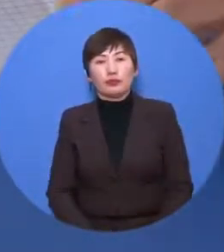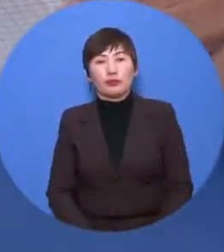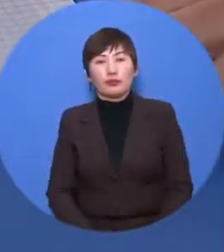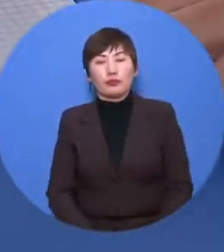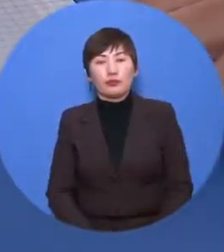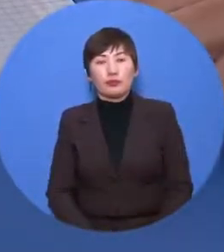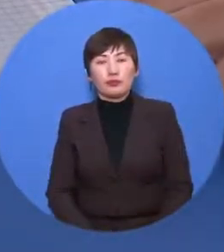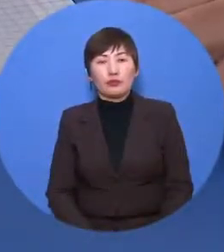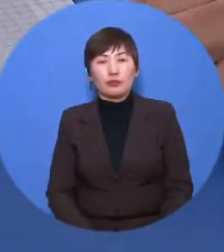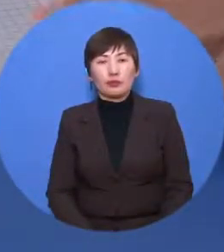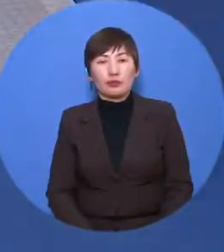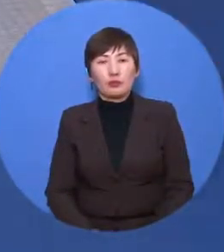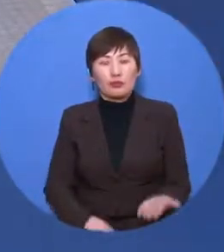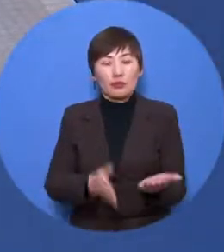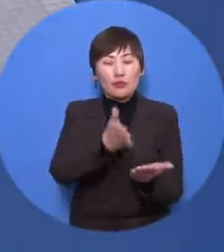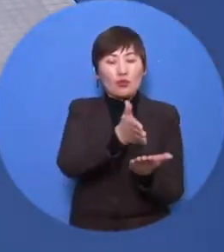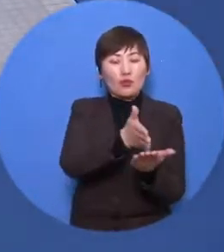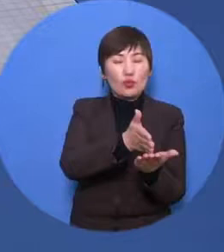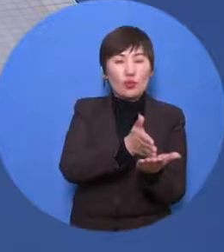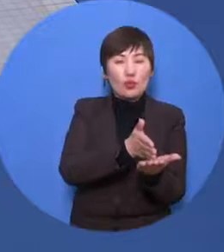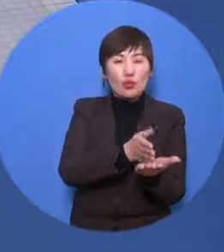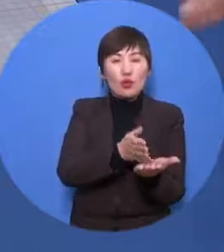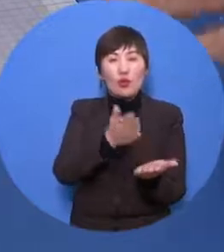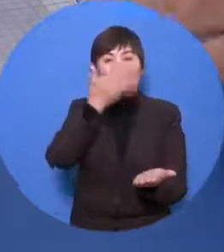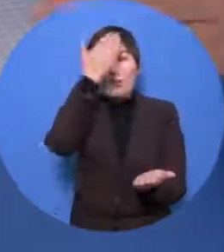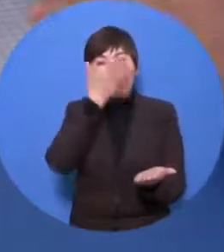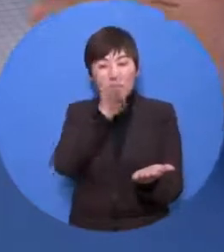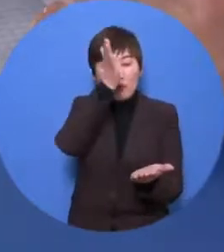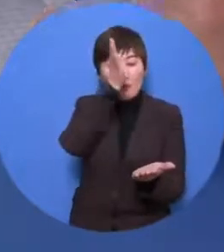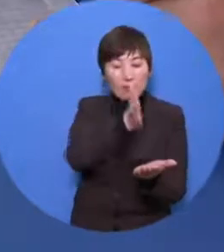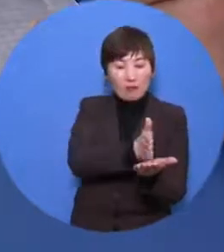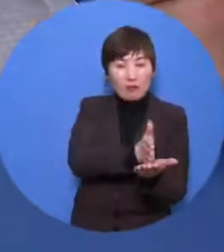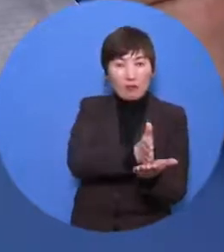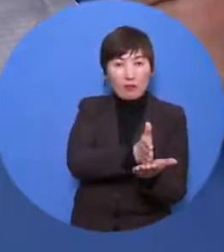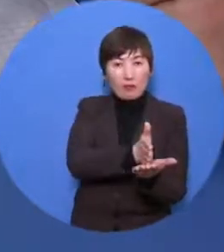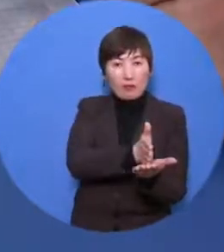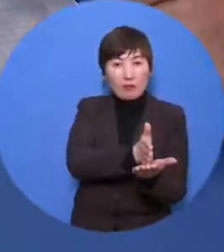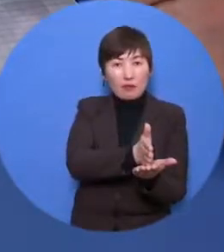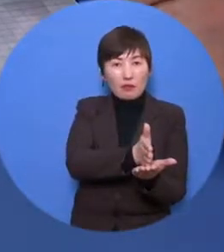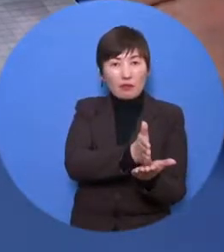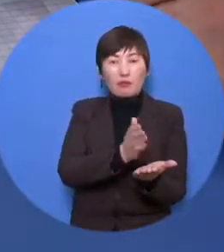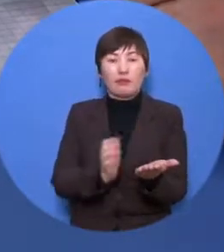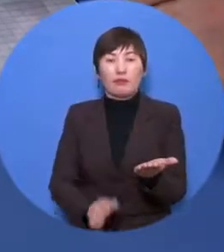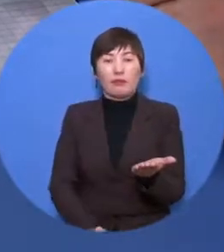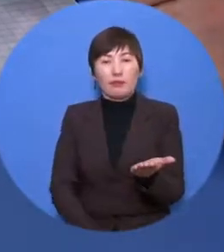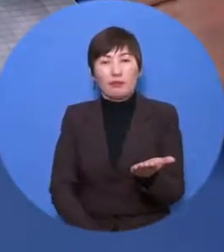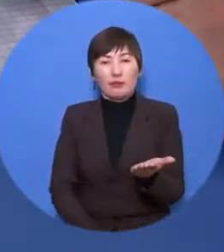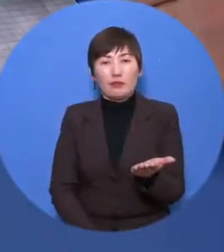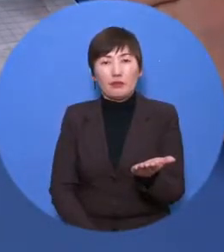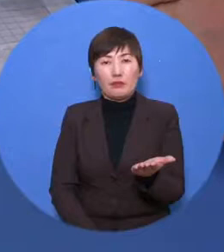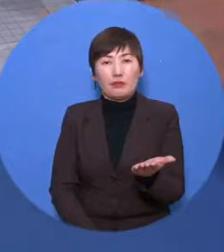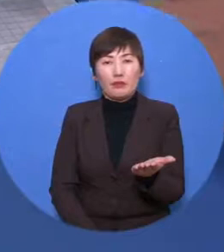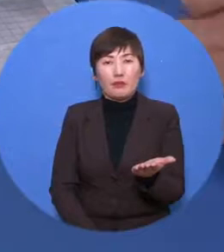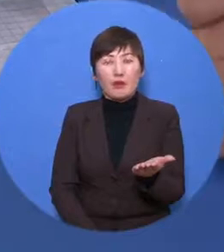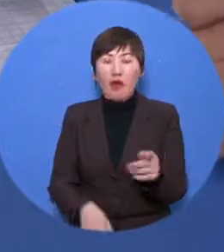За бид нар энэ шулуун зураасан дээр толийг босоогоор нь байрлуулах тул түүнд хөл хийж бэхлээрэй.